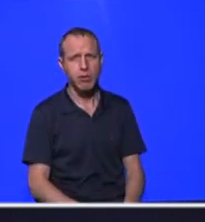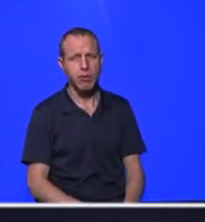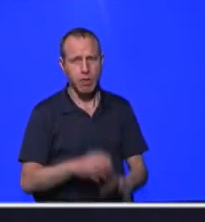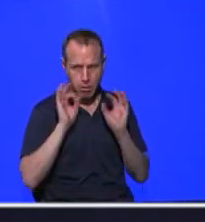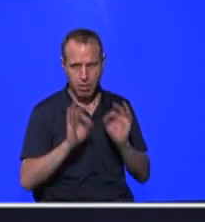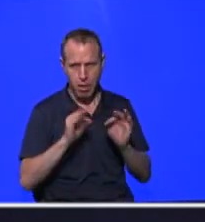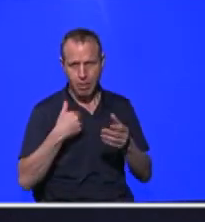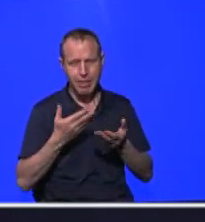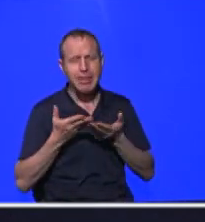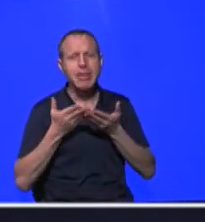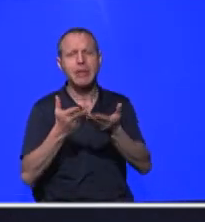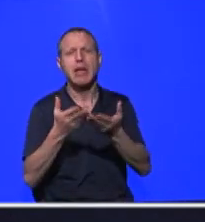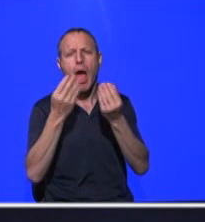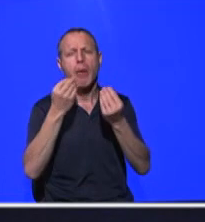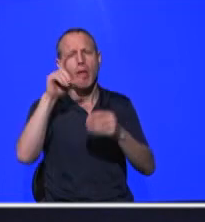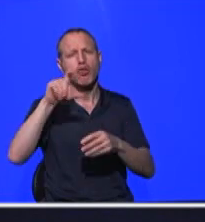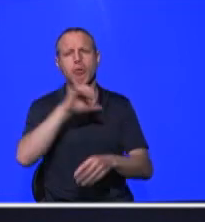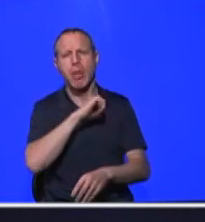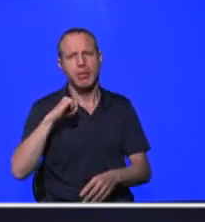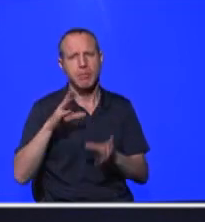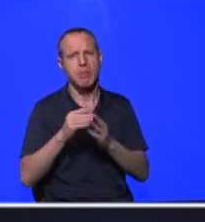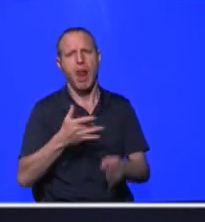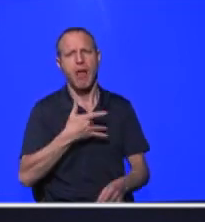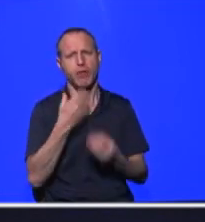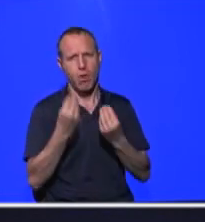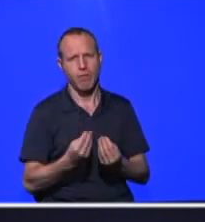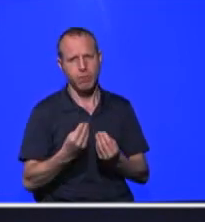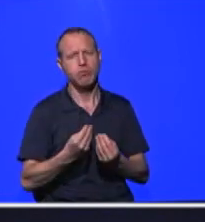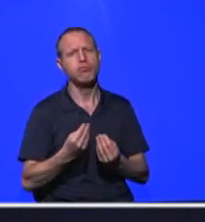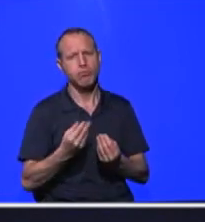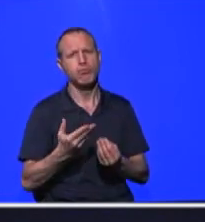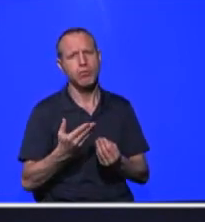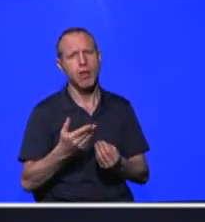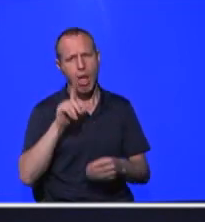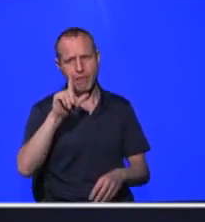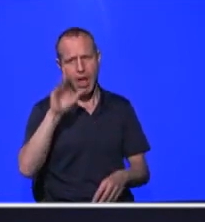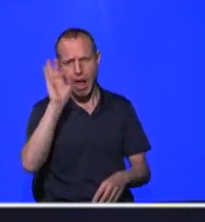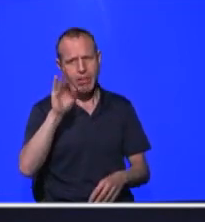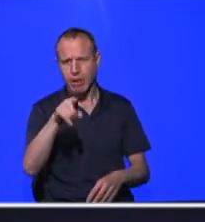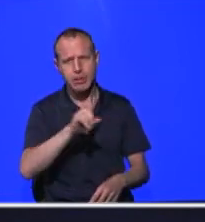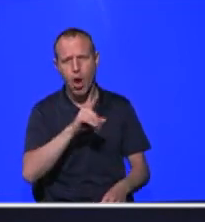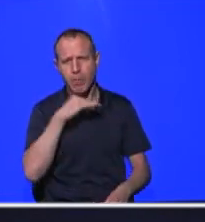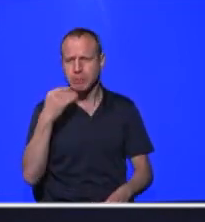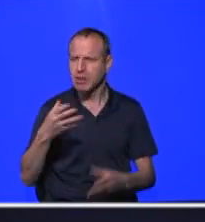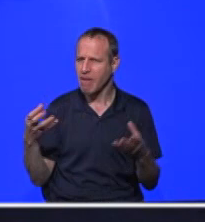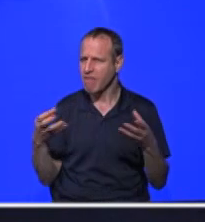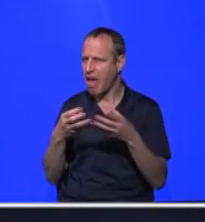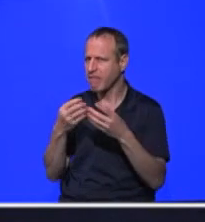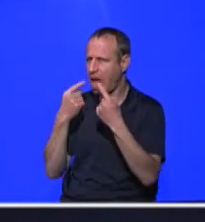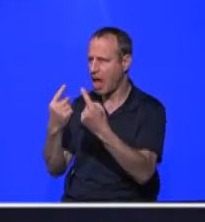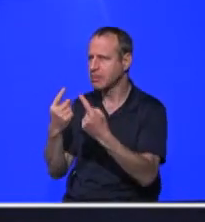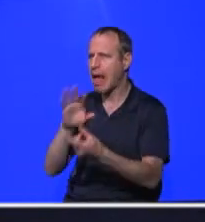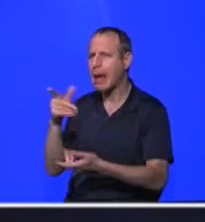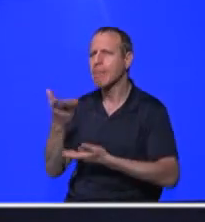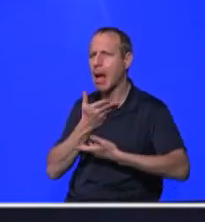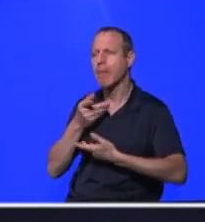בתכלס אני נעזר בהרבה אנשים פרטיים עם לב טוב, שוואלה, שמכוונים שזה, אבל עדיין, זה לא מספיק. והחברה עצמה, איך היא מקבלת אותך